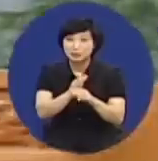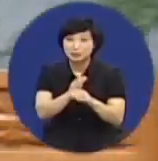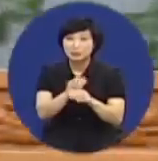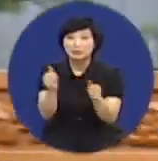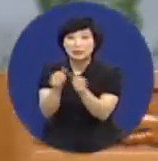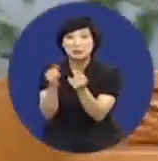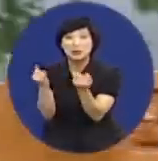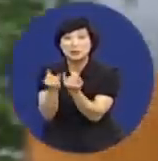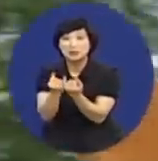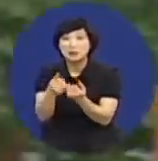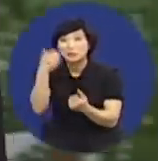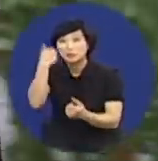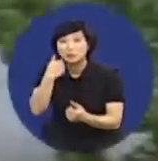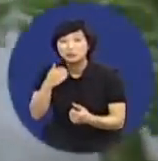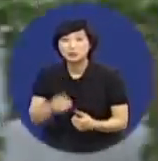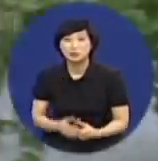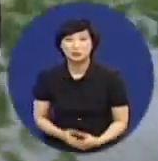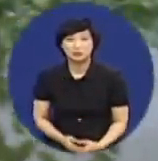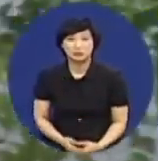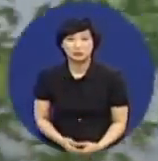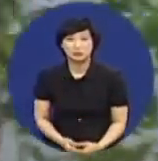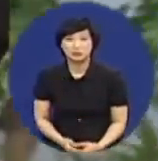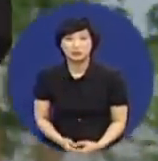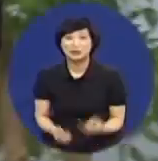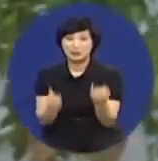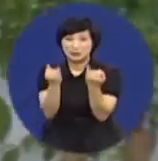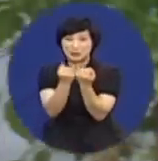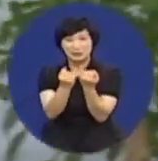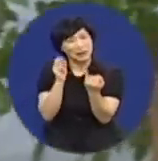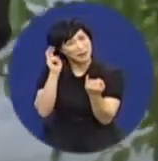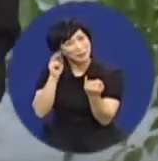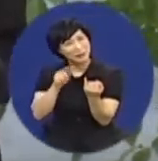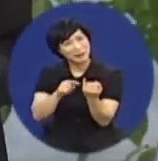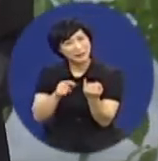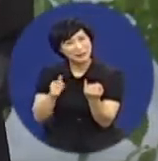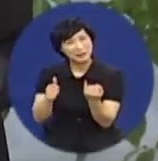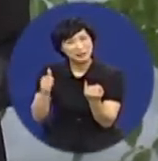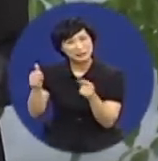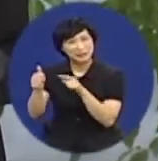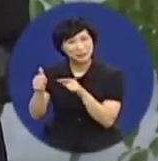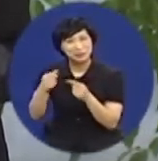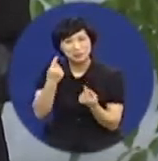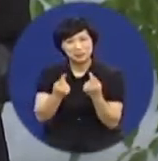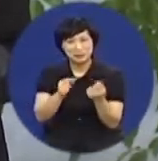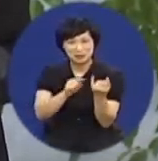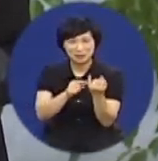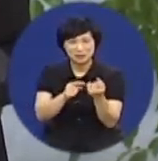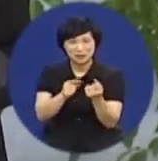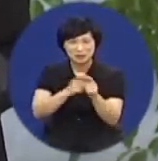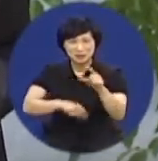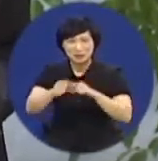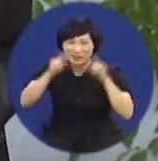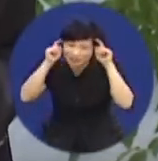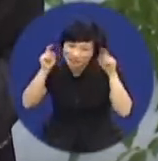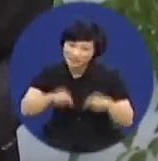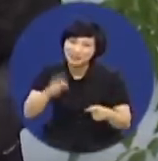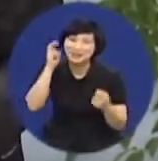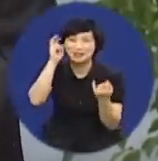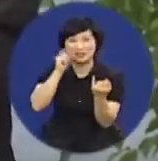人の中で女と男がいますが、女の方が少し愚かだったようです